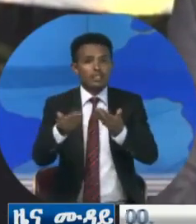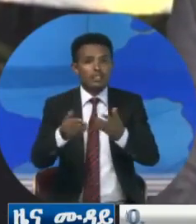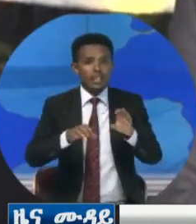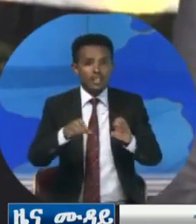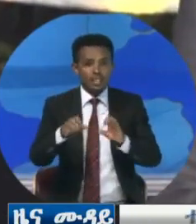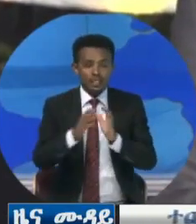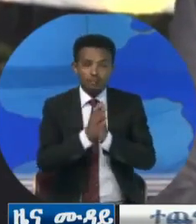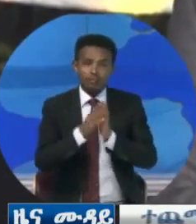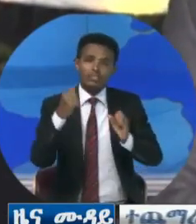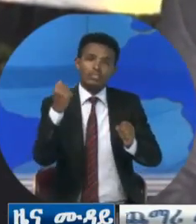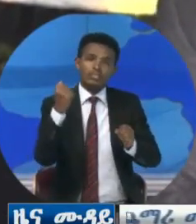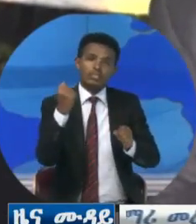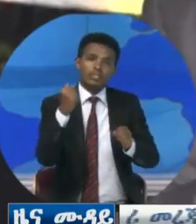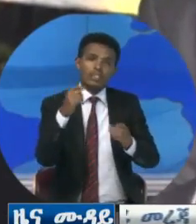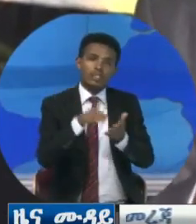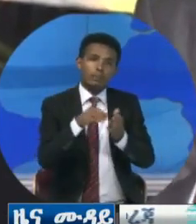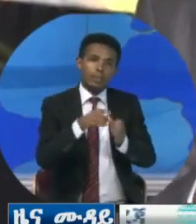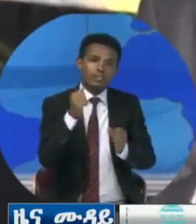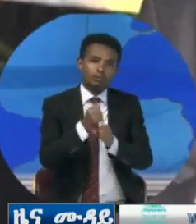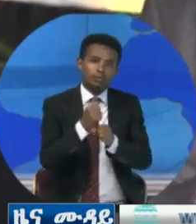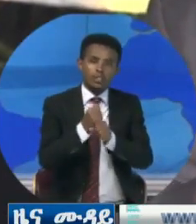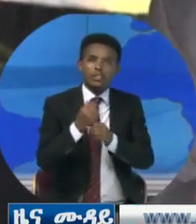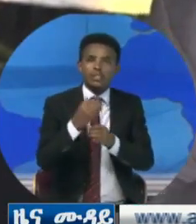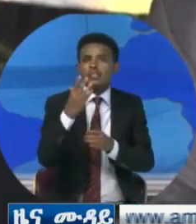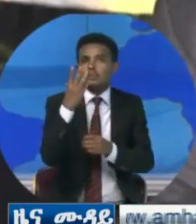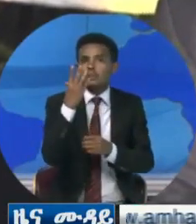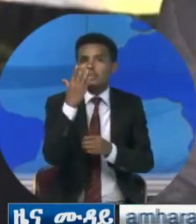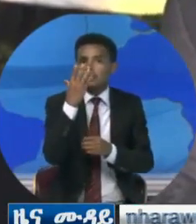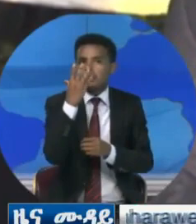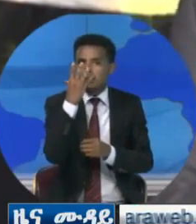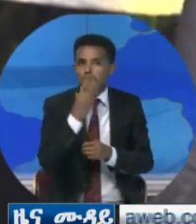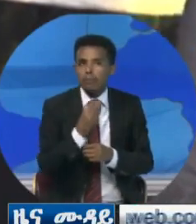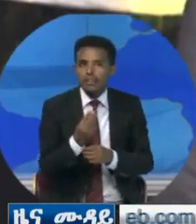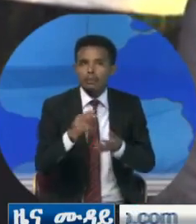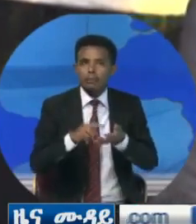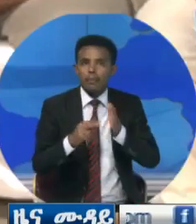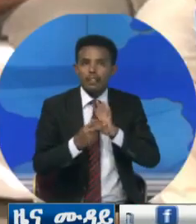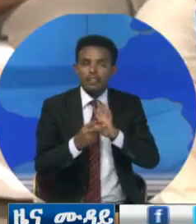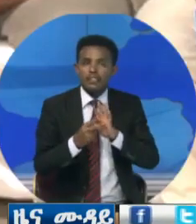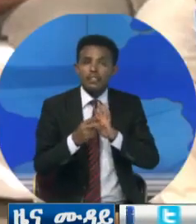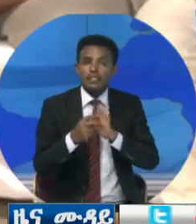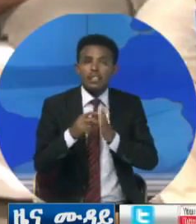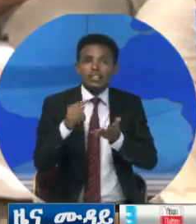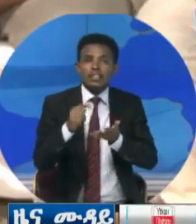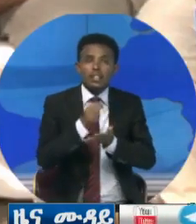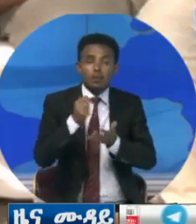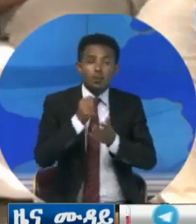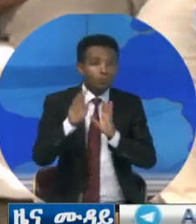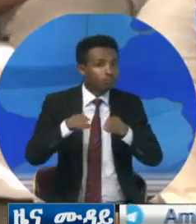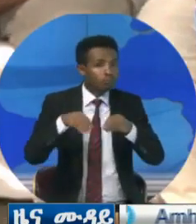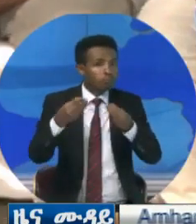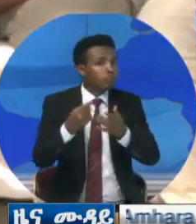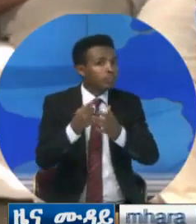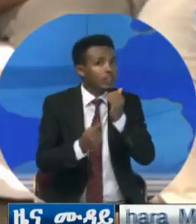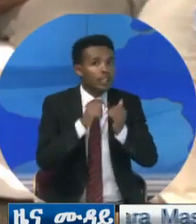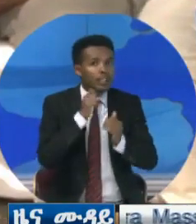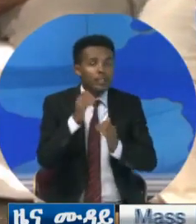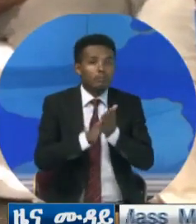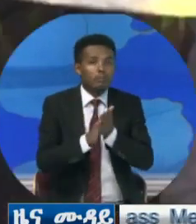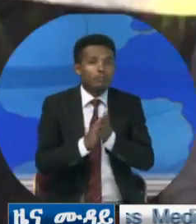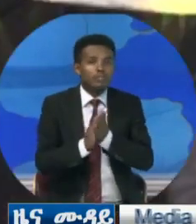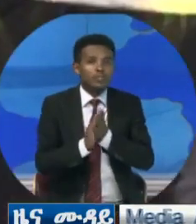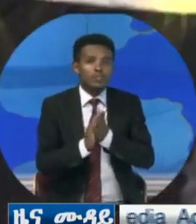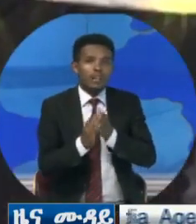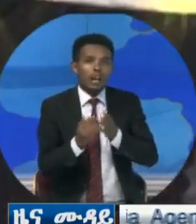ከተማ ካልሰራን ስማርት ሲቲ ነው ማለት አንችልም። ስማርት ማለት ቴክኖሎጂን መክተት ብቻ ማለት አይደለም።